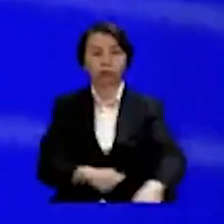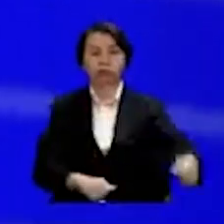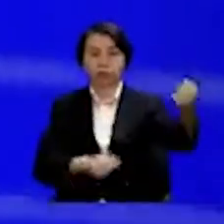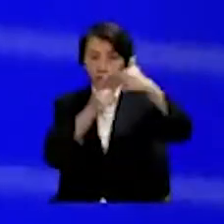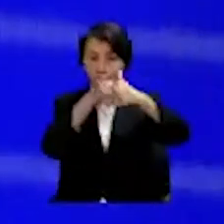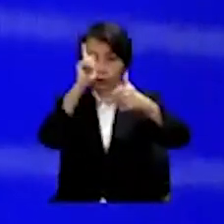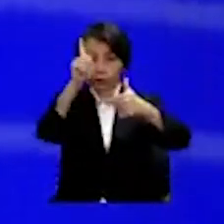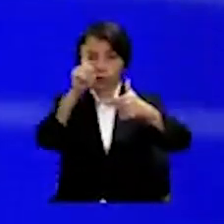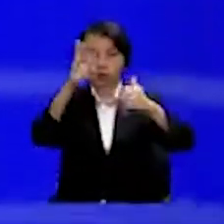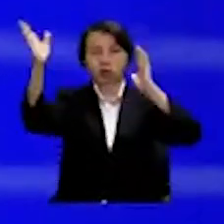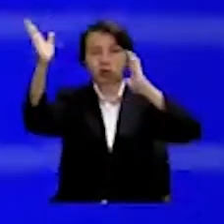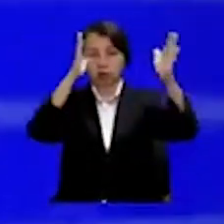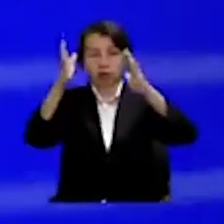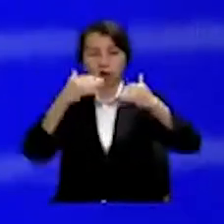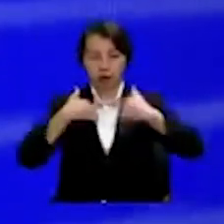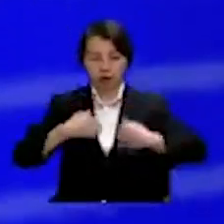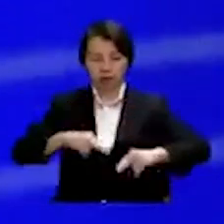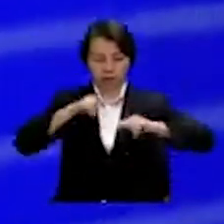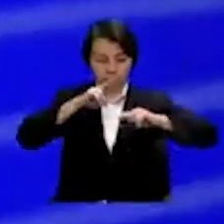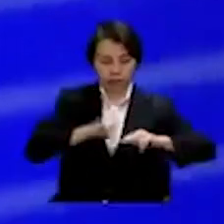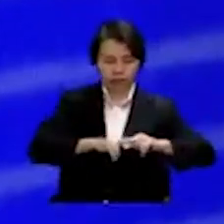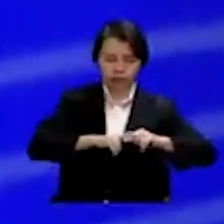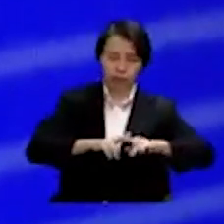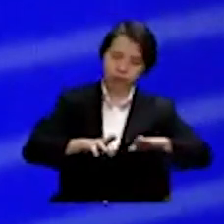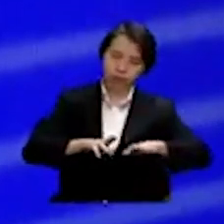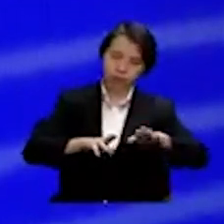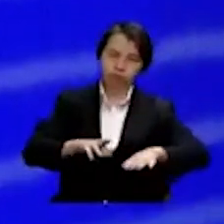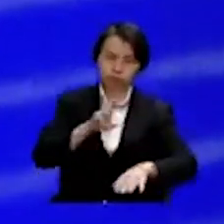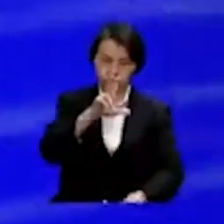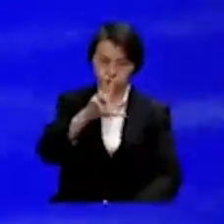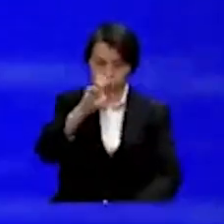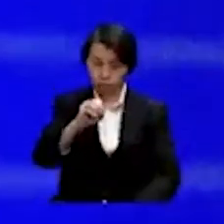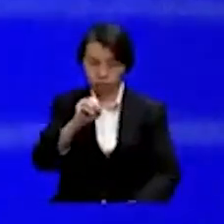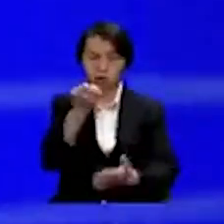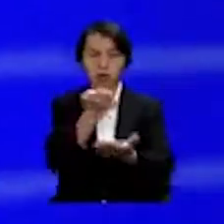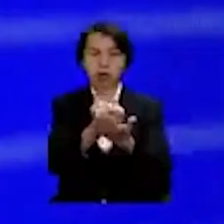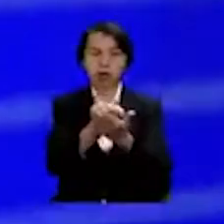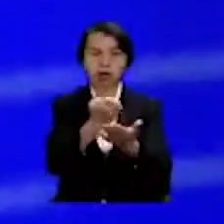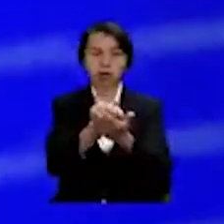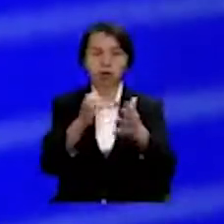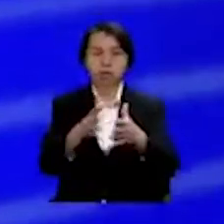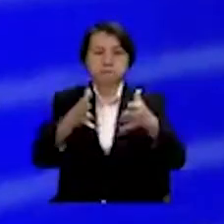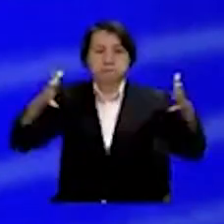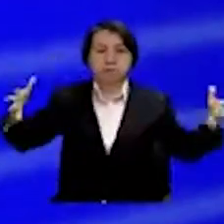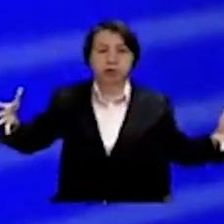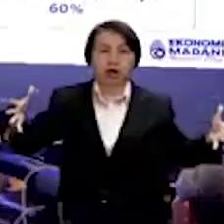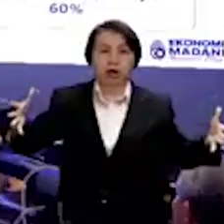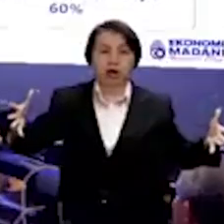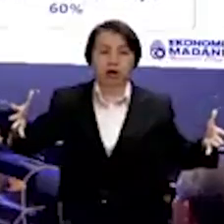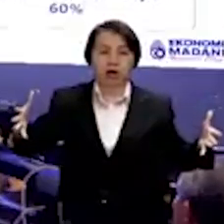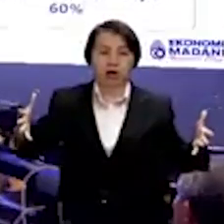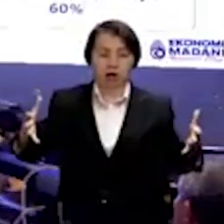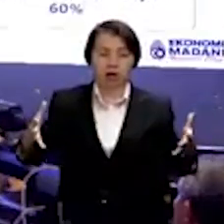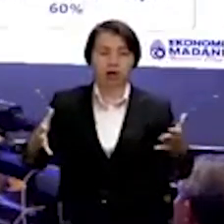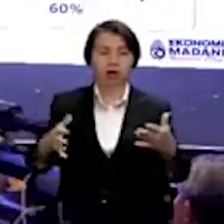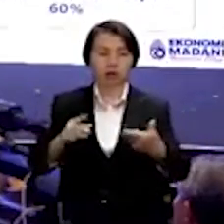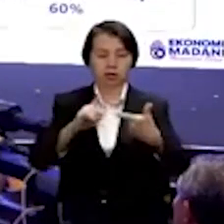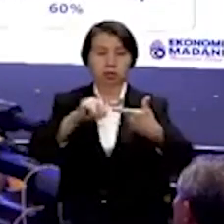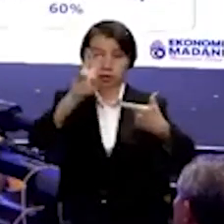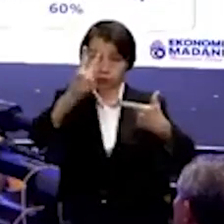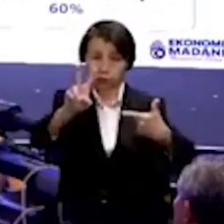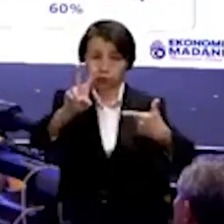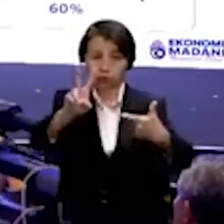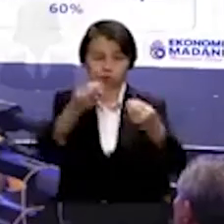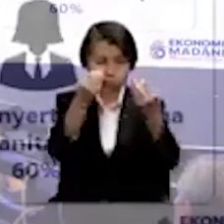Malaysia berada di kedudukan antara 30 ekonomi terbesar dunia. Kedua,